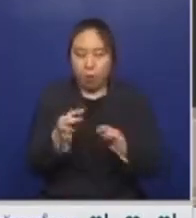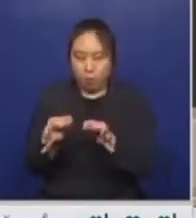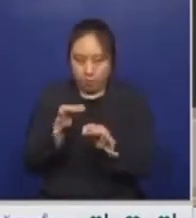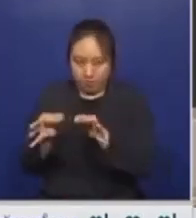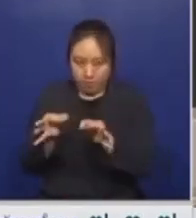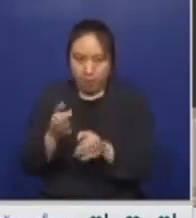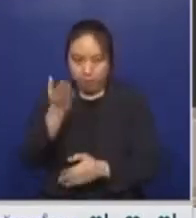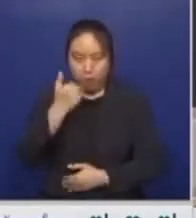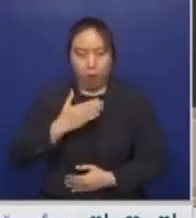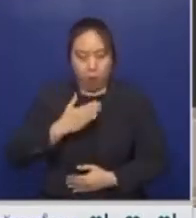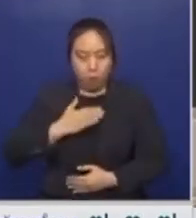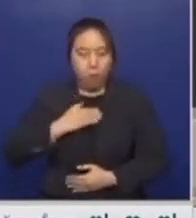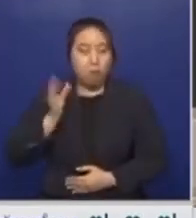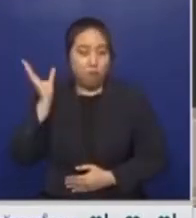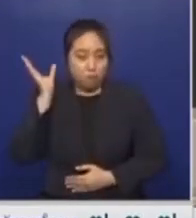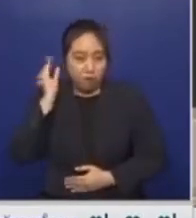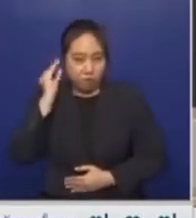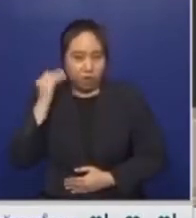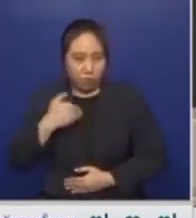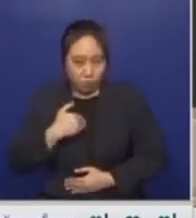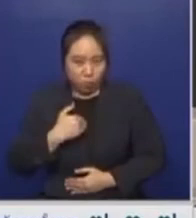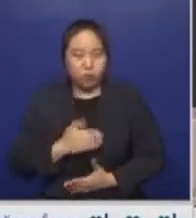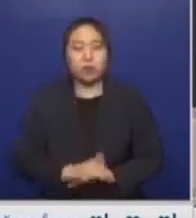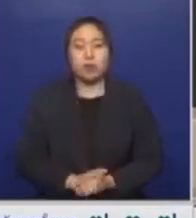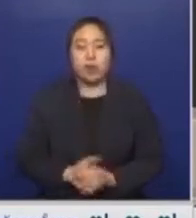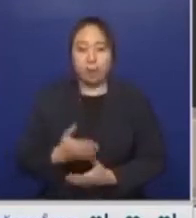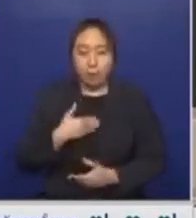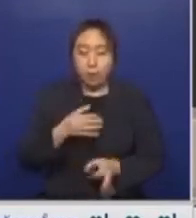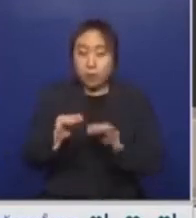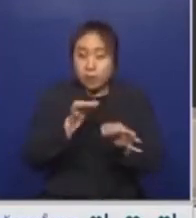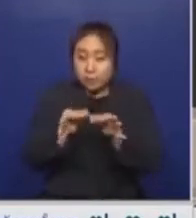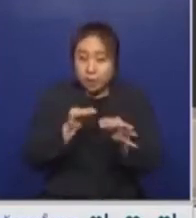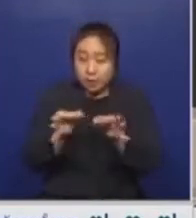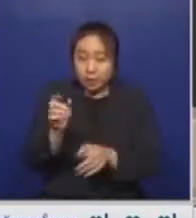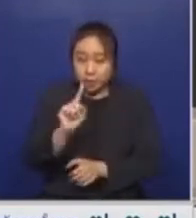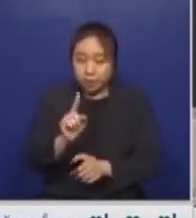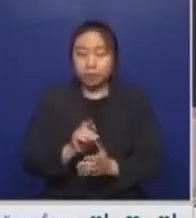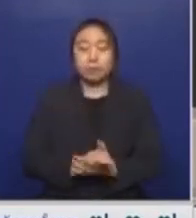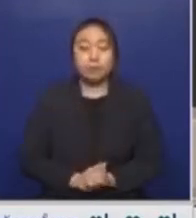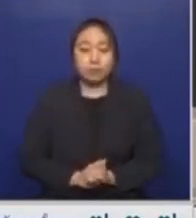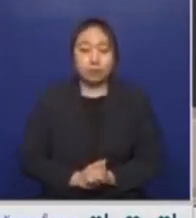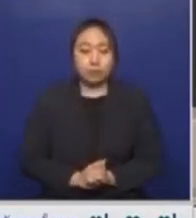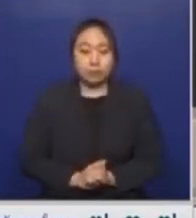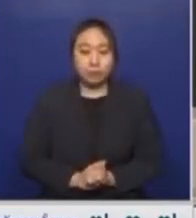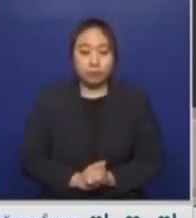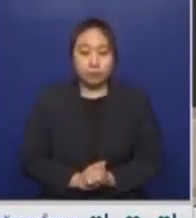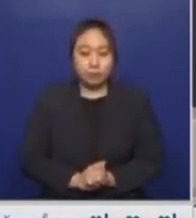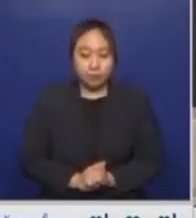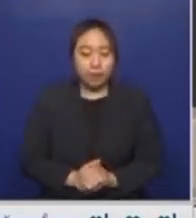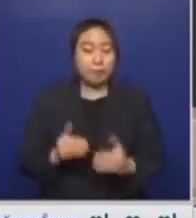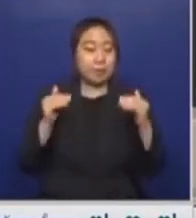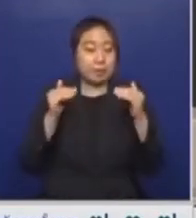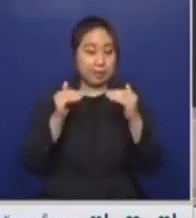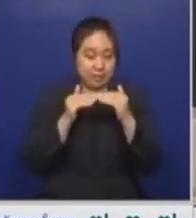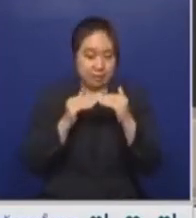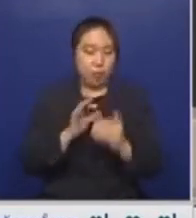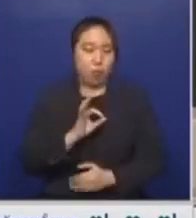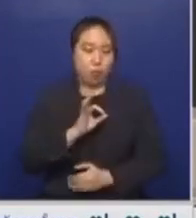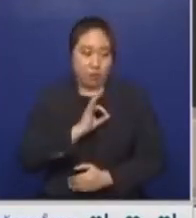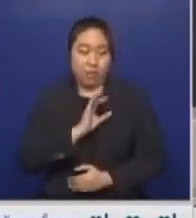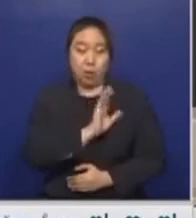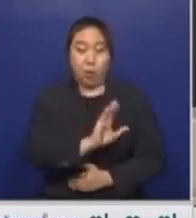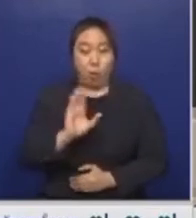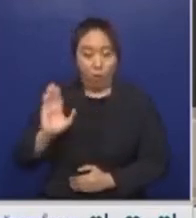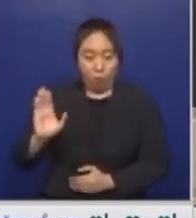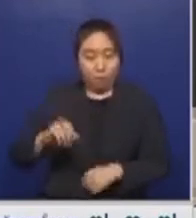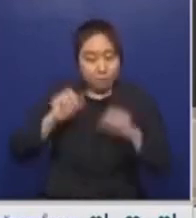ราะผมฟังอยู่ครับและสิ่งที่ผมต้องชี้แจงก็คือว่าเป็นสิทธิ์ของสมาชิกเขาจะลงมติอย่าง